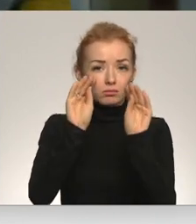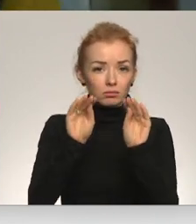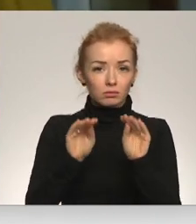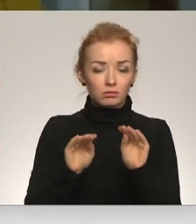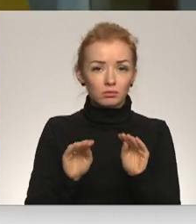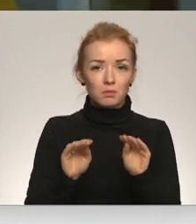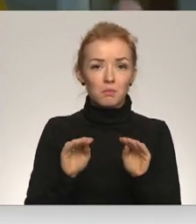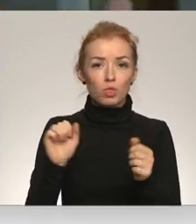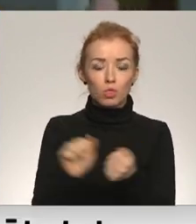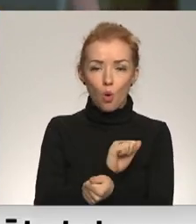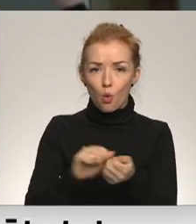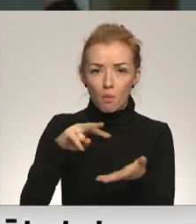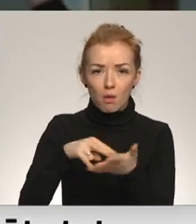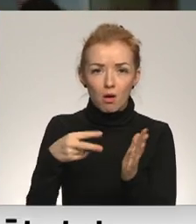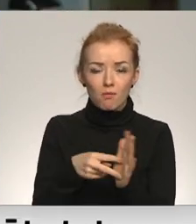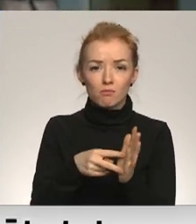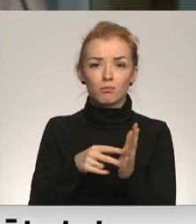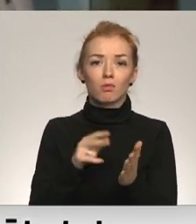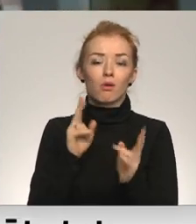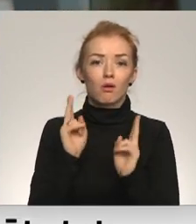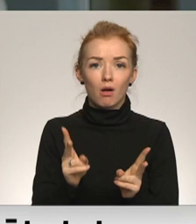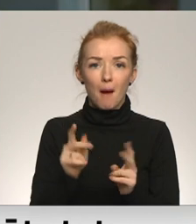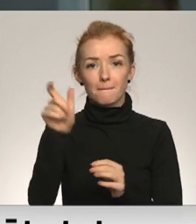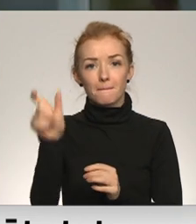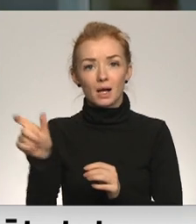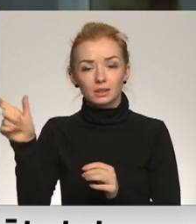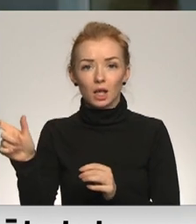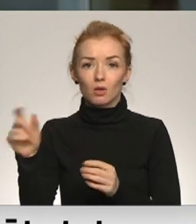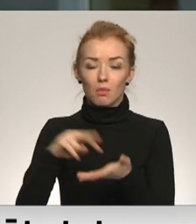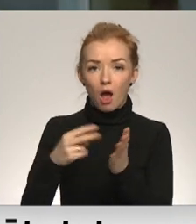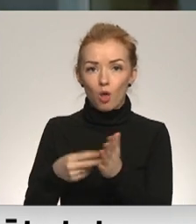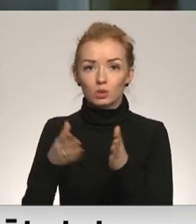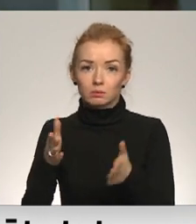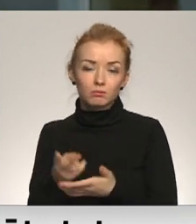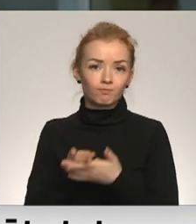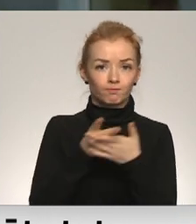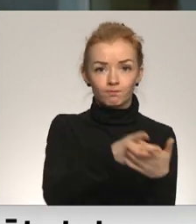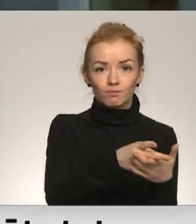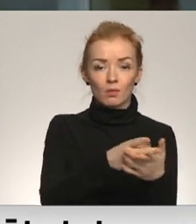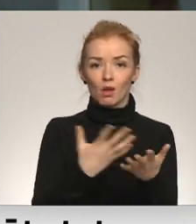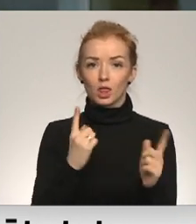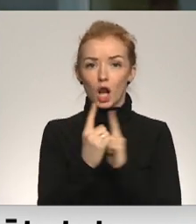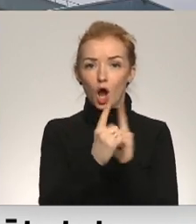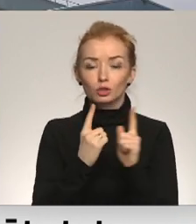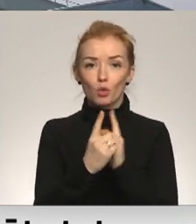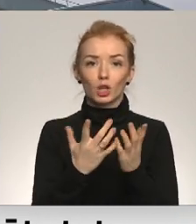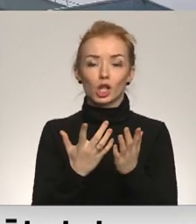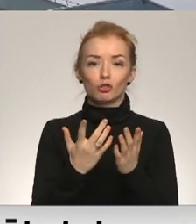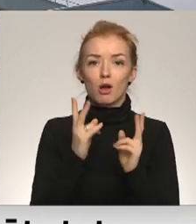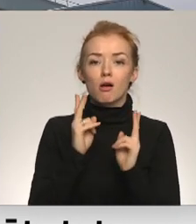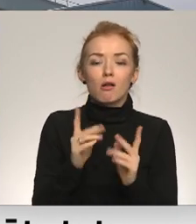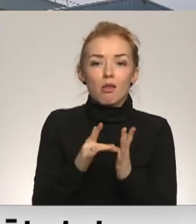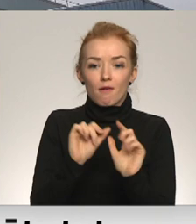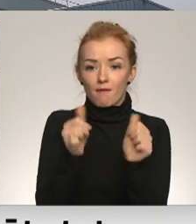lieli strategiski dokumenti attiecībā uz pacientu hospitalizāciju plānu, uz transportēšanu algoritmiem.